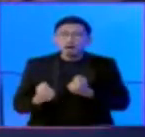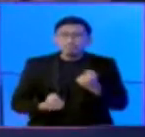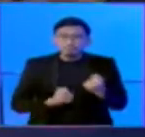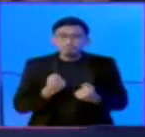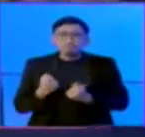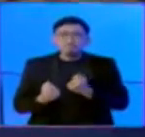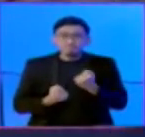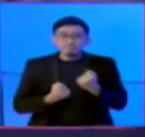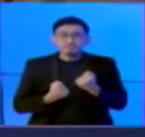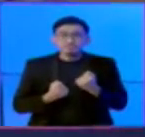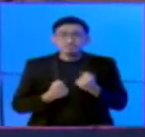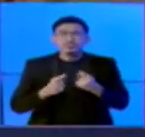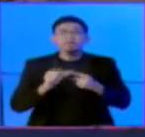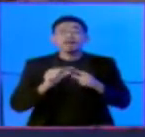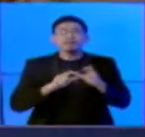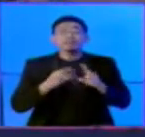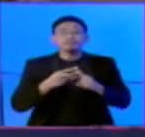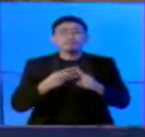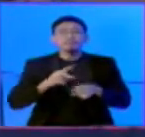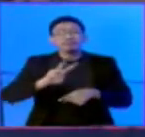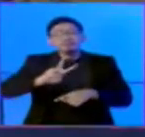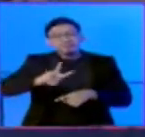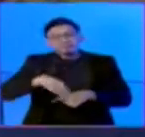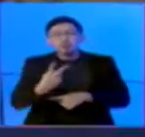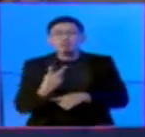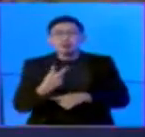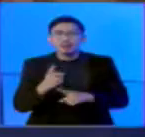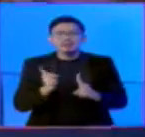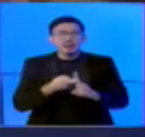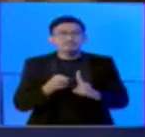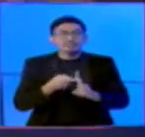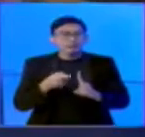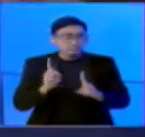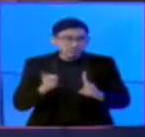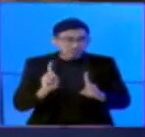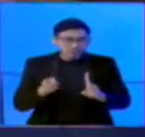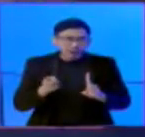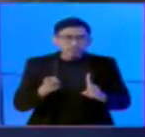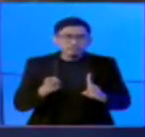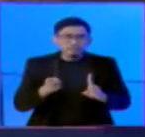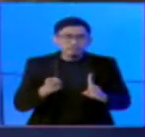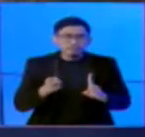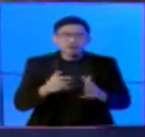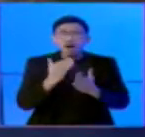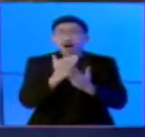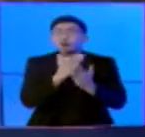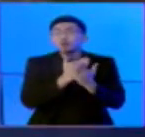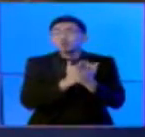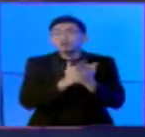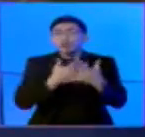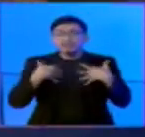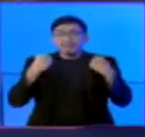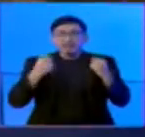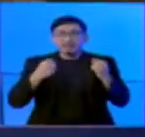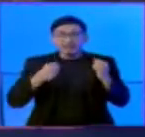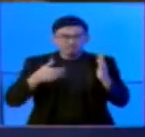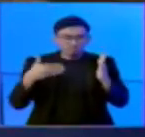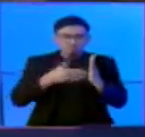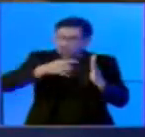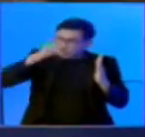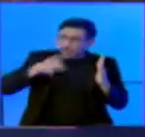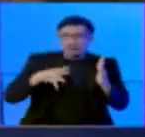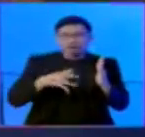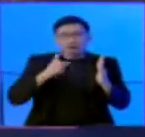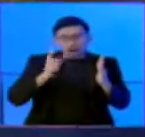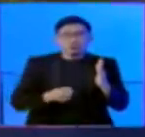kenapa kemudian saya paksakan transisi new normal itu. Memang protokolnya harus ketat. Jadi disiap misalkan kayak ini